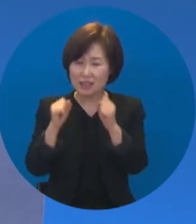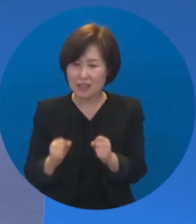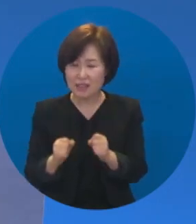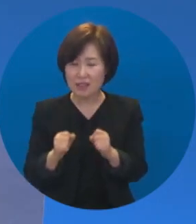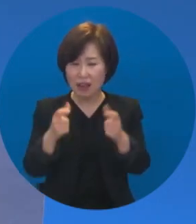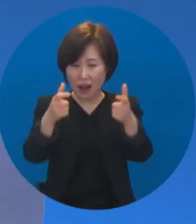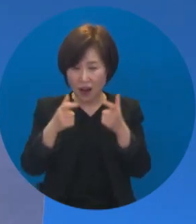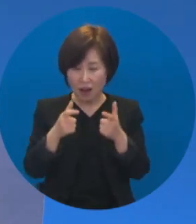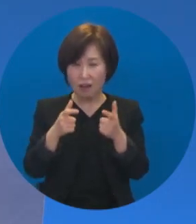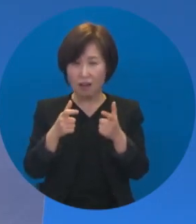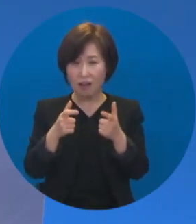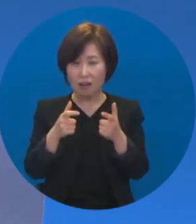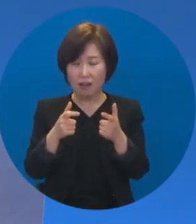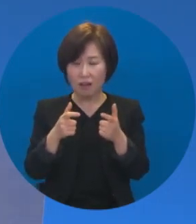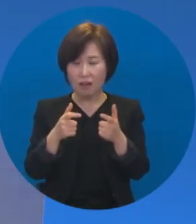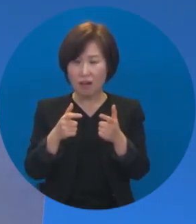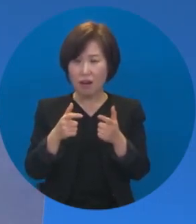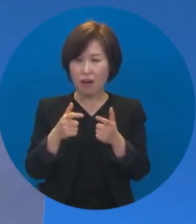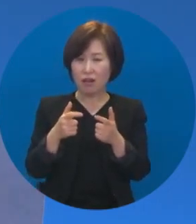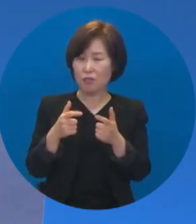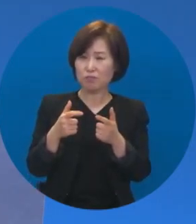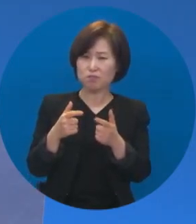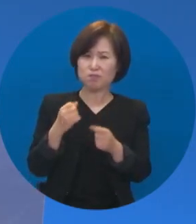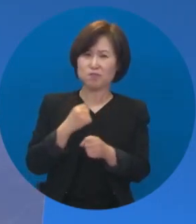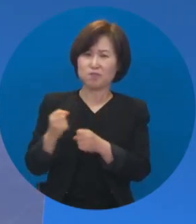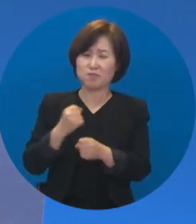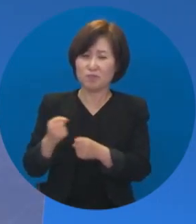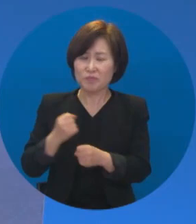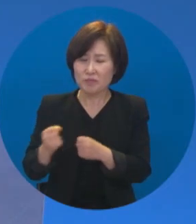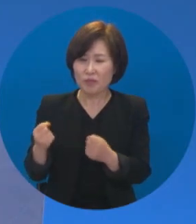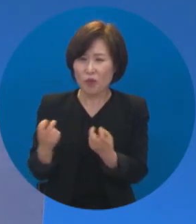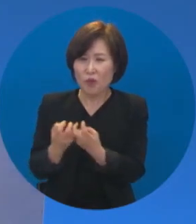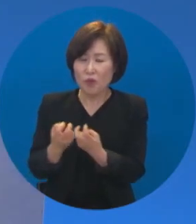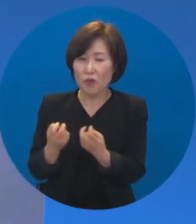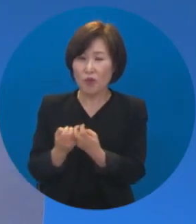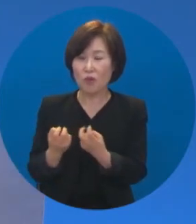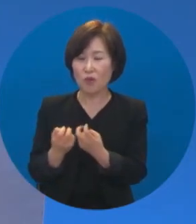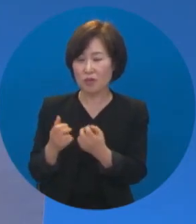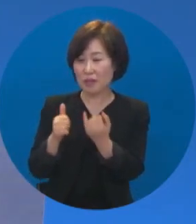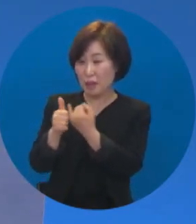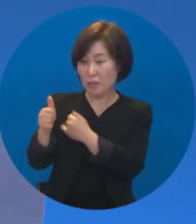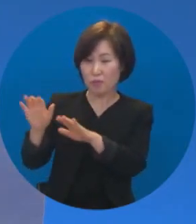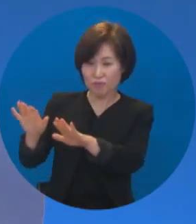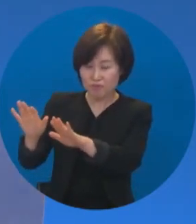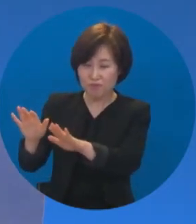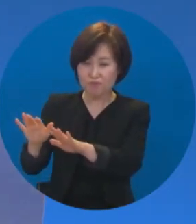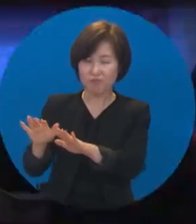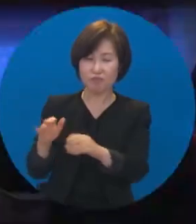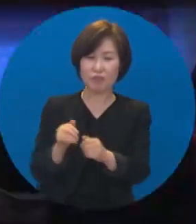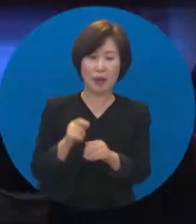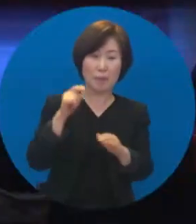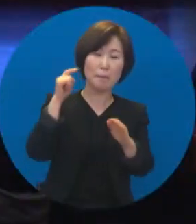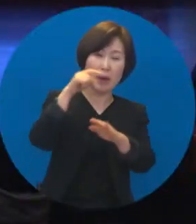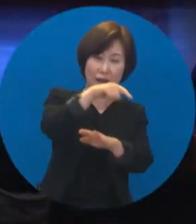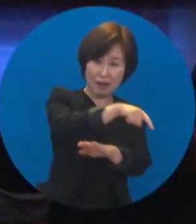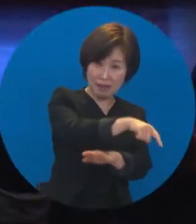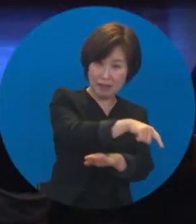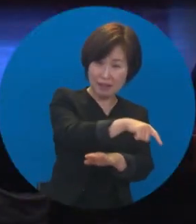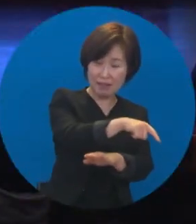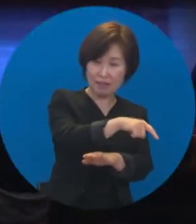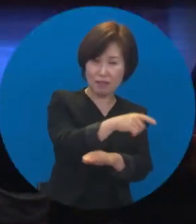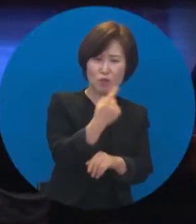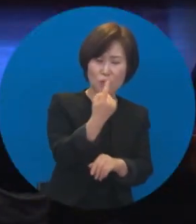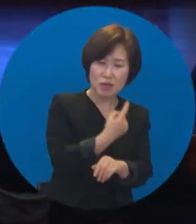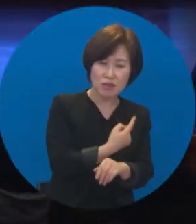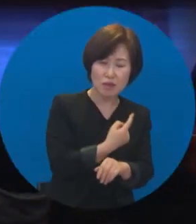애들 먹을 김밥 좀 사올게. 그리고 제가 자리를 피해서 나왔습니다. 자리를 피해서 나와서 그